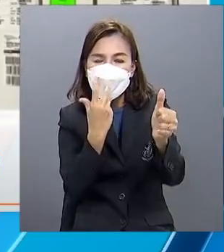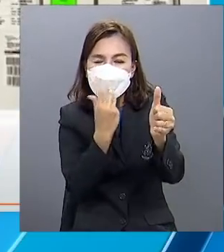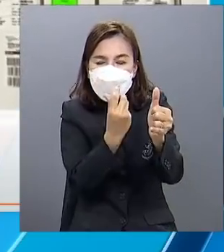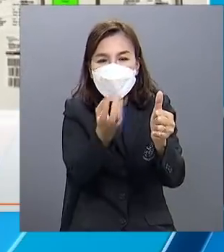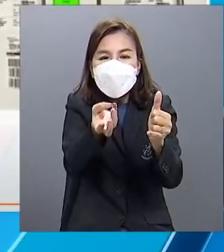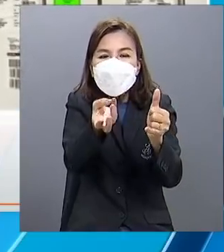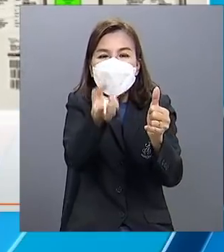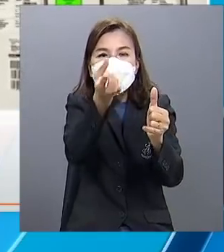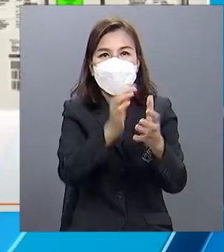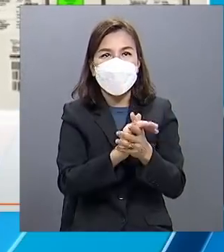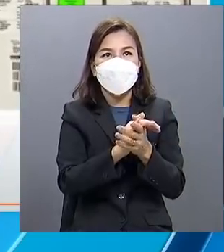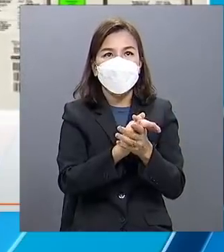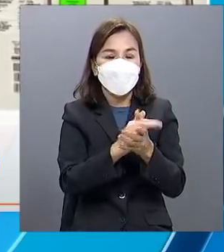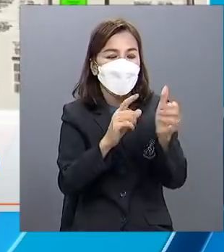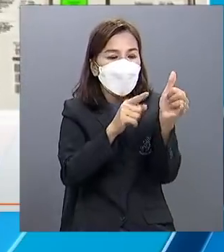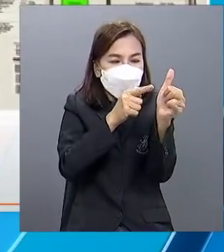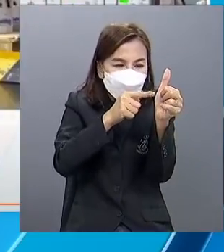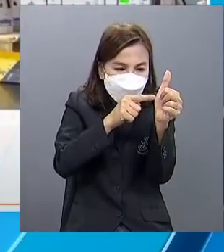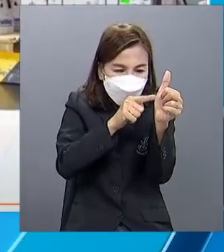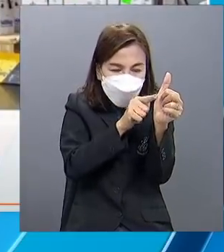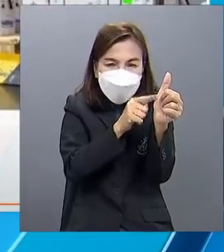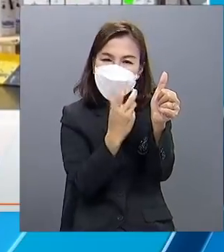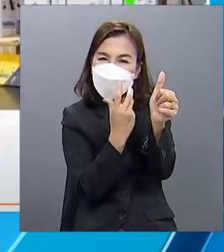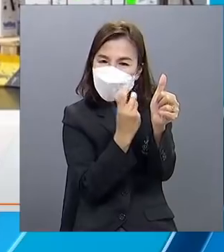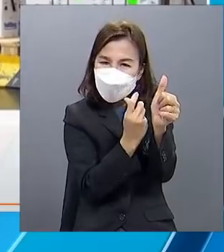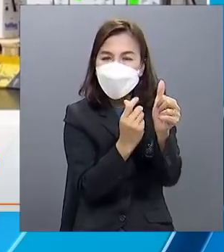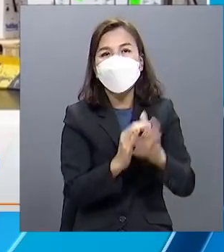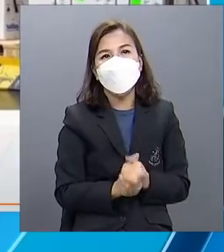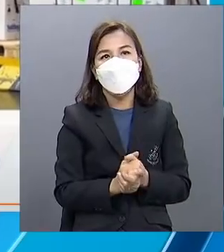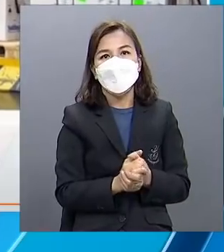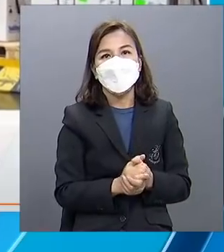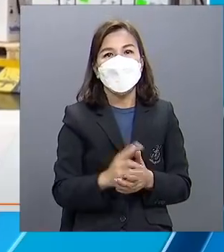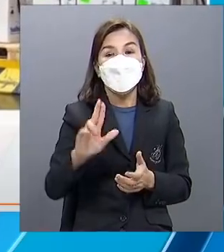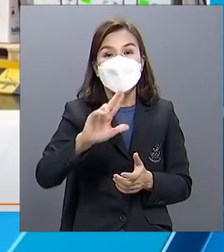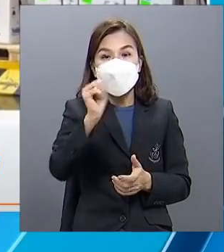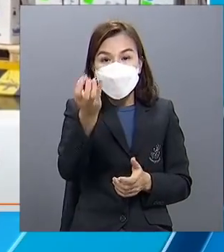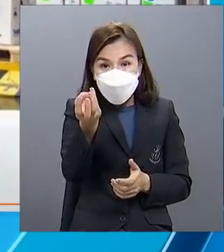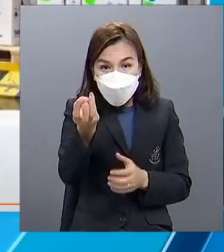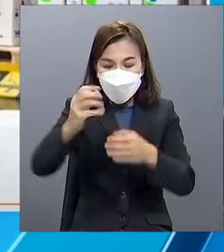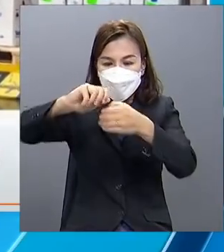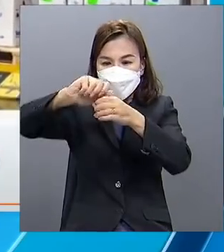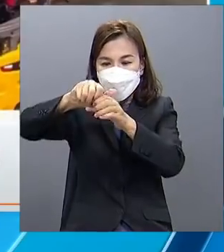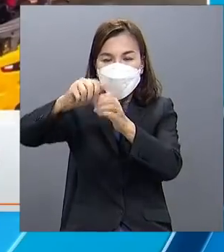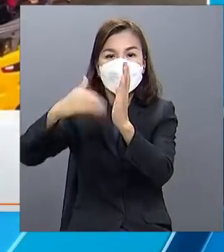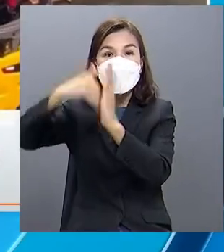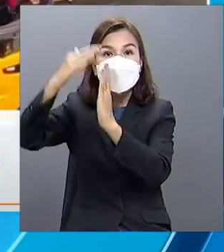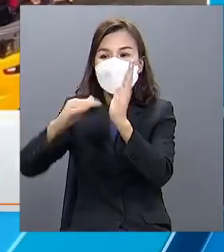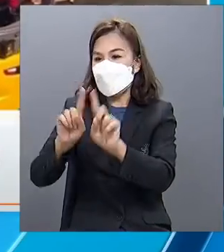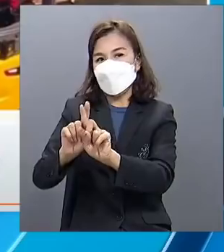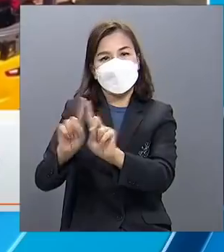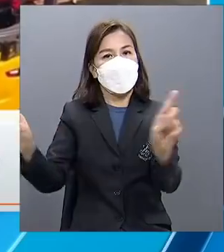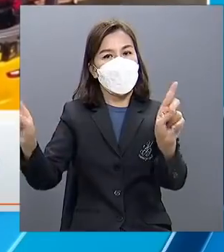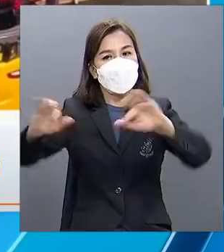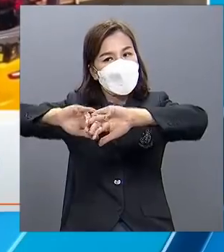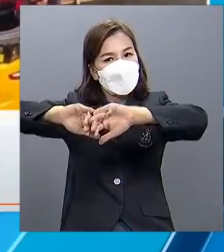กล้ามก็เหมือนกับสิ่งทั่วไปนะครับก็มีขนาดการใช้นกใหญ่เลยครับแล้วสีขวดออกมาเนี่ยก็เพื่อให้เกิดความแตกต่างลดความสับSearch